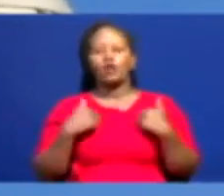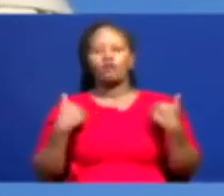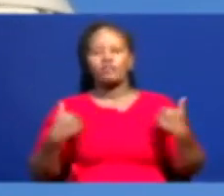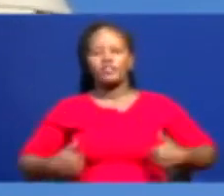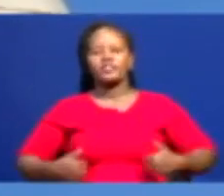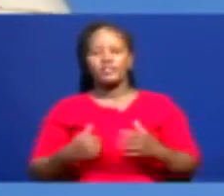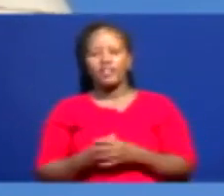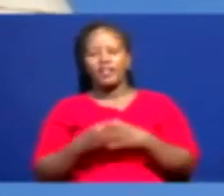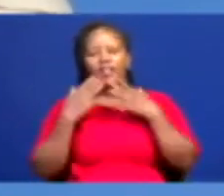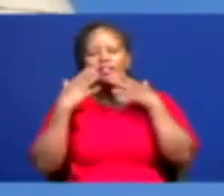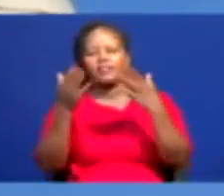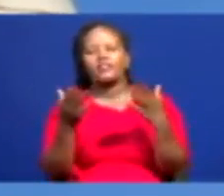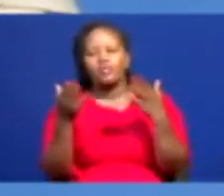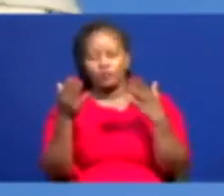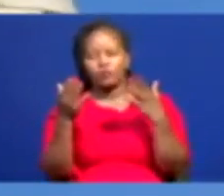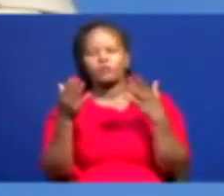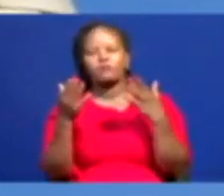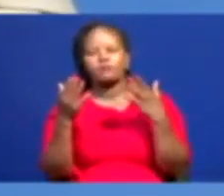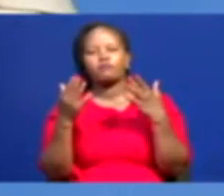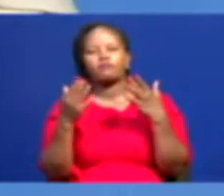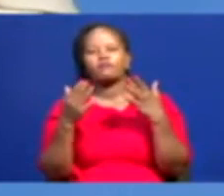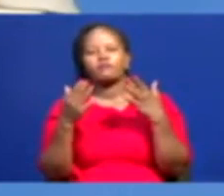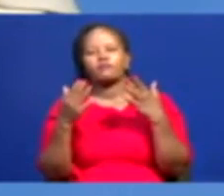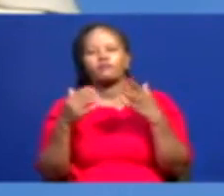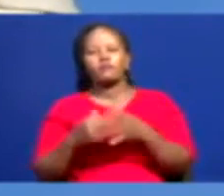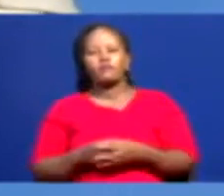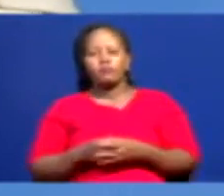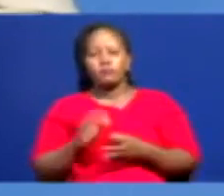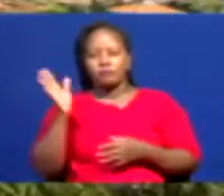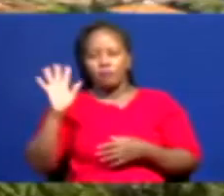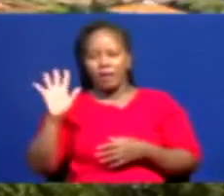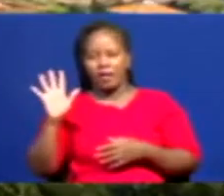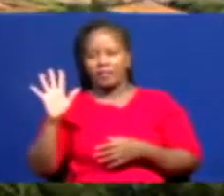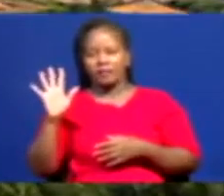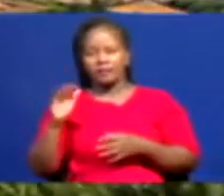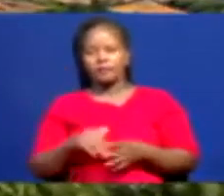China. Asante kwa kuwa nami. Mimi ni Zakia Peng. Kwa heri.